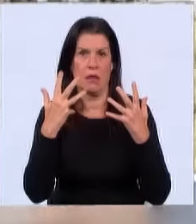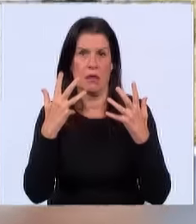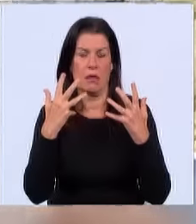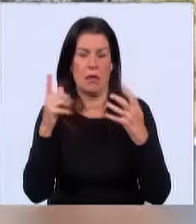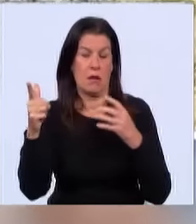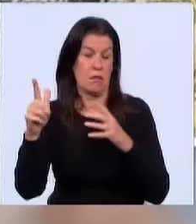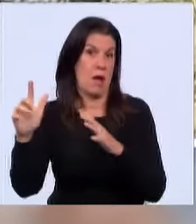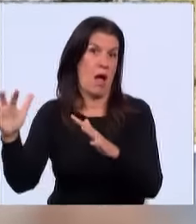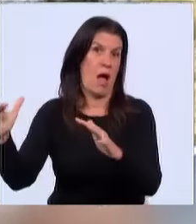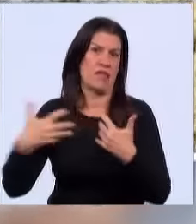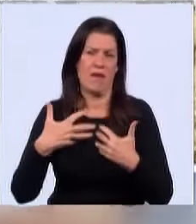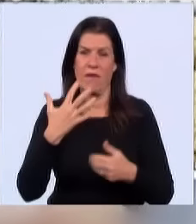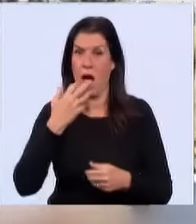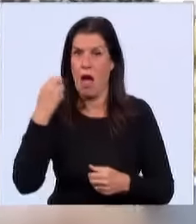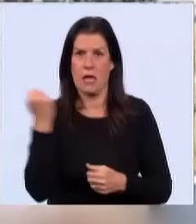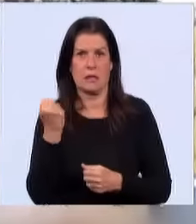אכזרית ביותר.